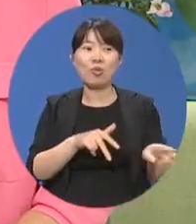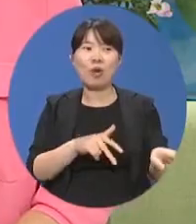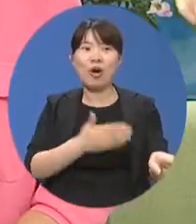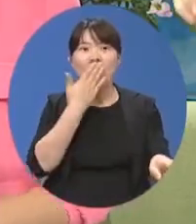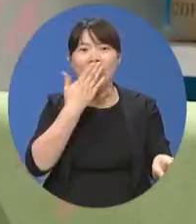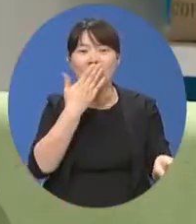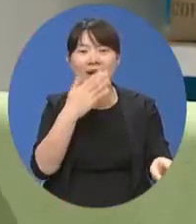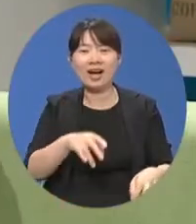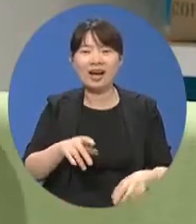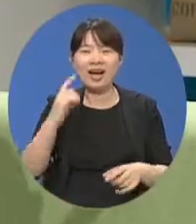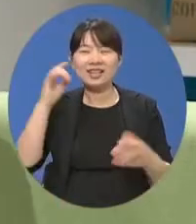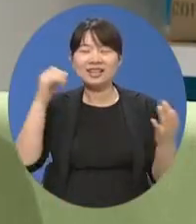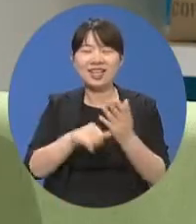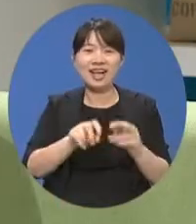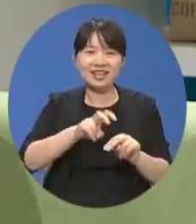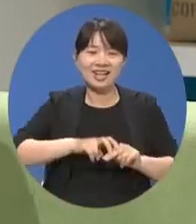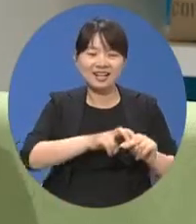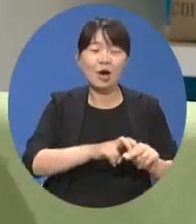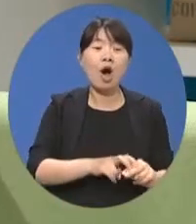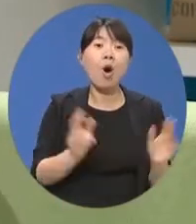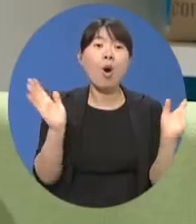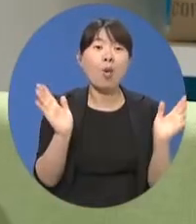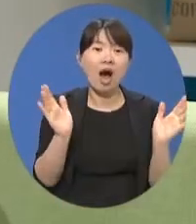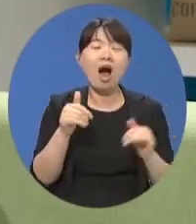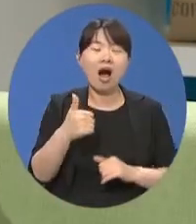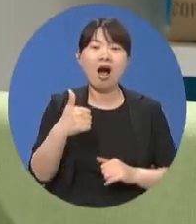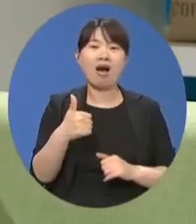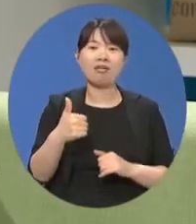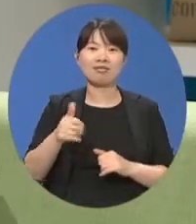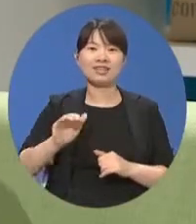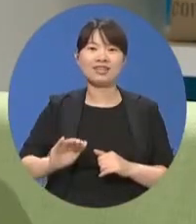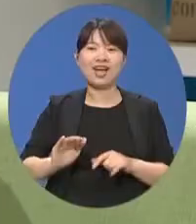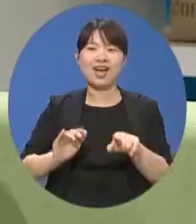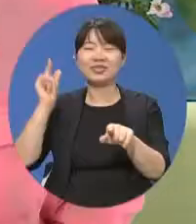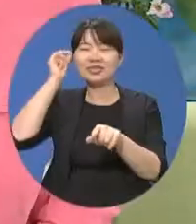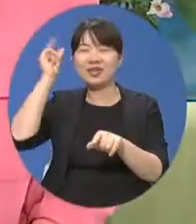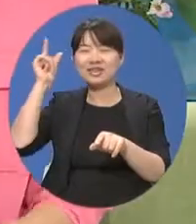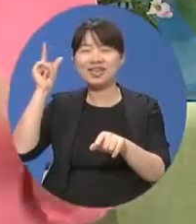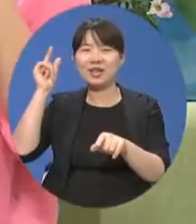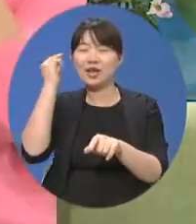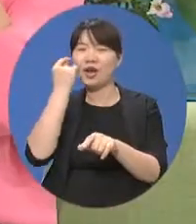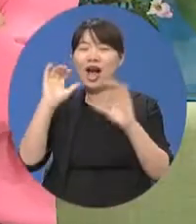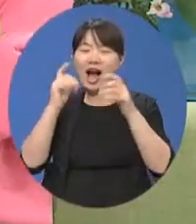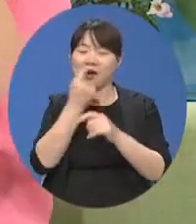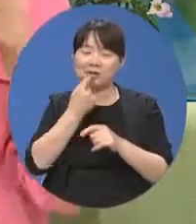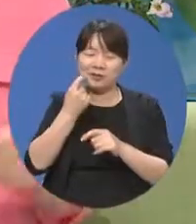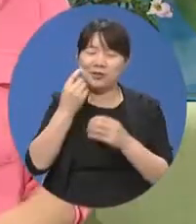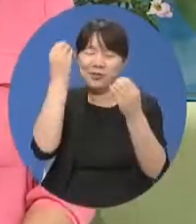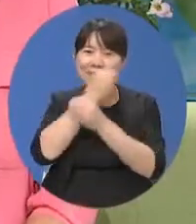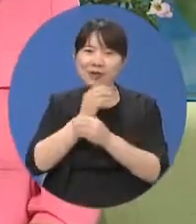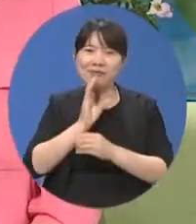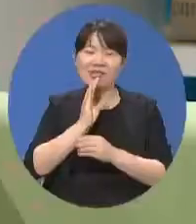하나 근에 태어내도 이렇게 하시는데, 그렇게 되면 아이는 명제인 줄 알잖아요. 와, 우리 아이가.